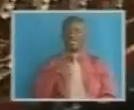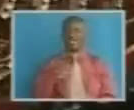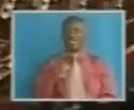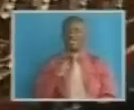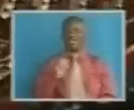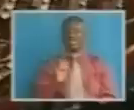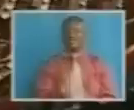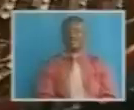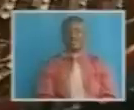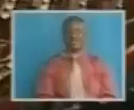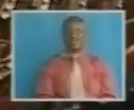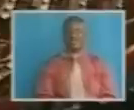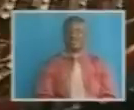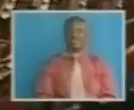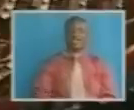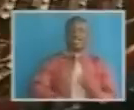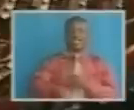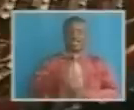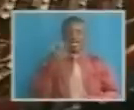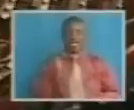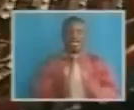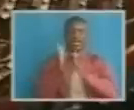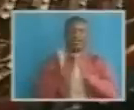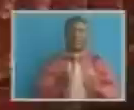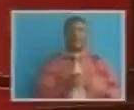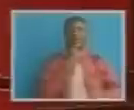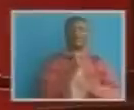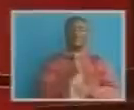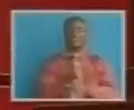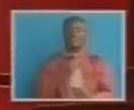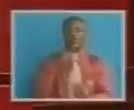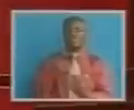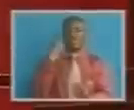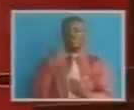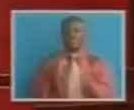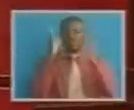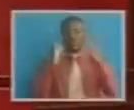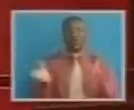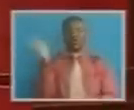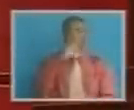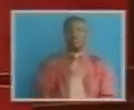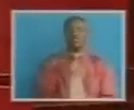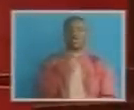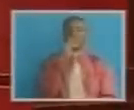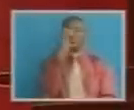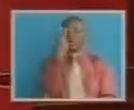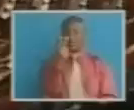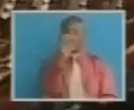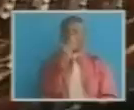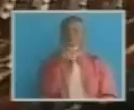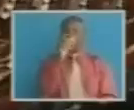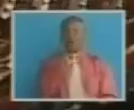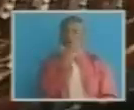mtazamaji swali hili linauliza serikali imekuwa ikipanga kufanyika kwa uchaguzi mkuu Siku ya jumapili ambayo ni Siku ya madhehebu ya kikristo kwenda kanisani na